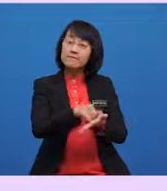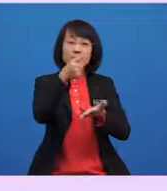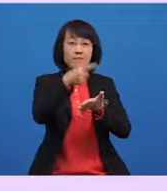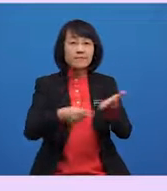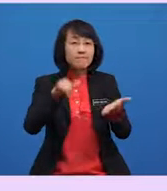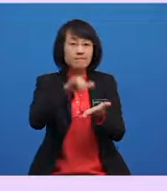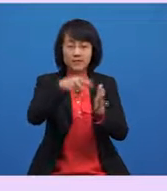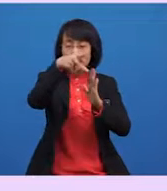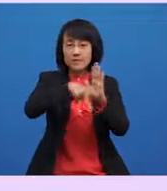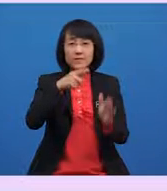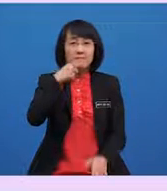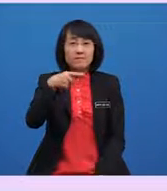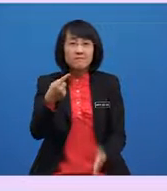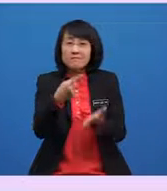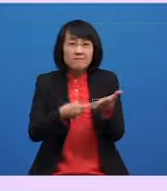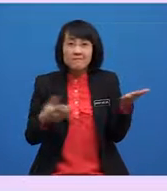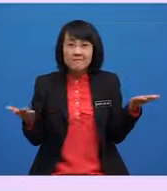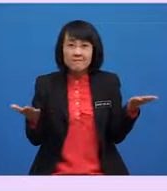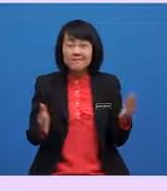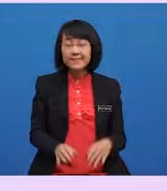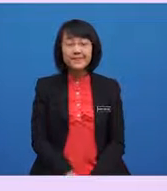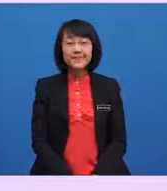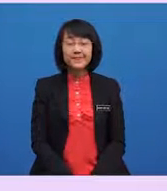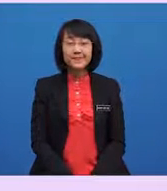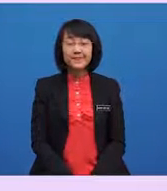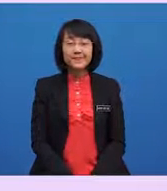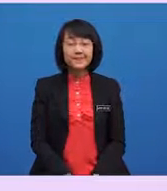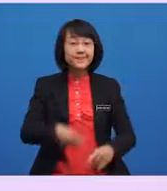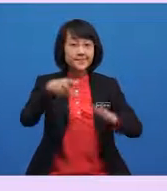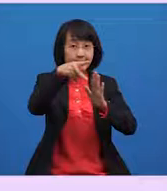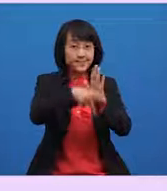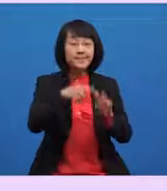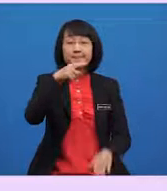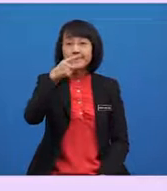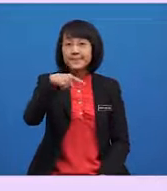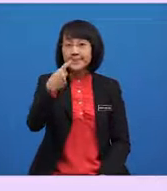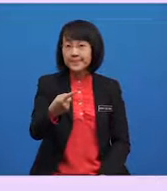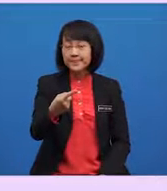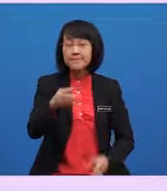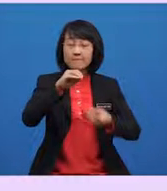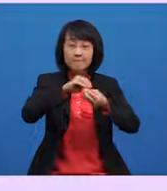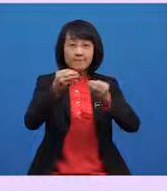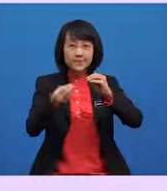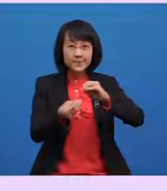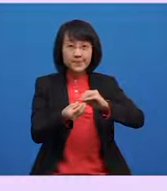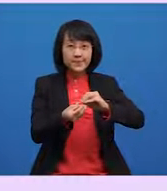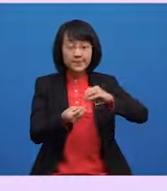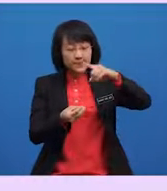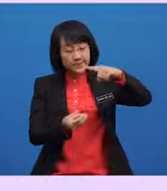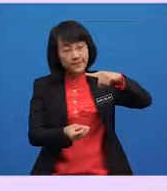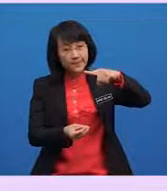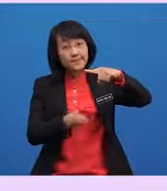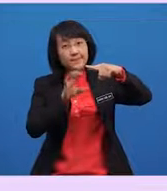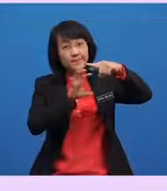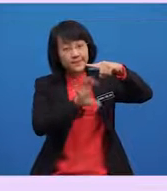apa itu penyebut? Penyebut ialah digit di sebelah bawah bagi setiap